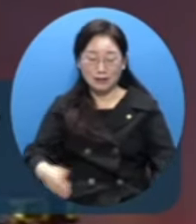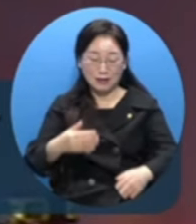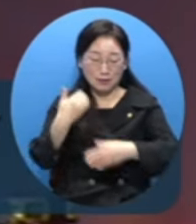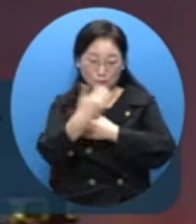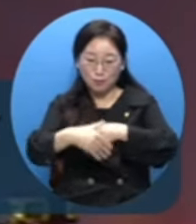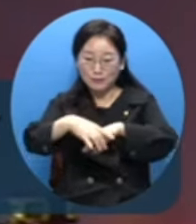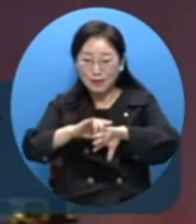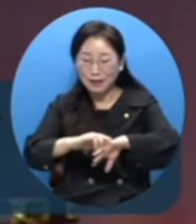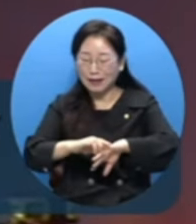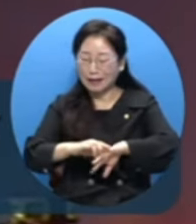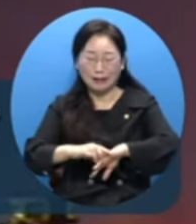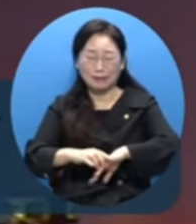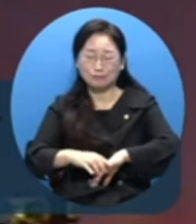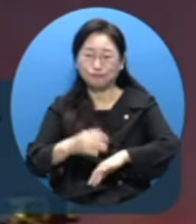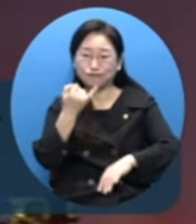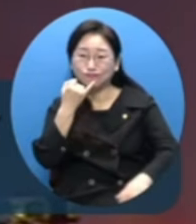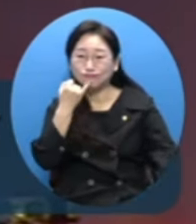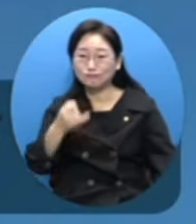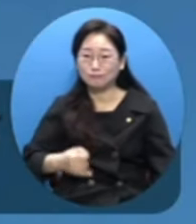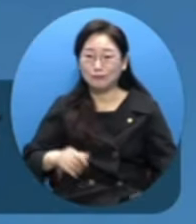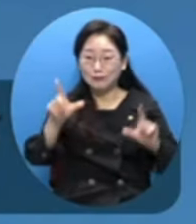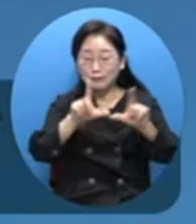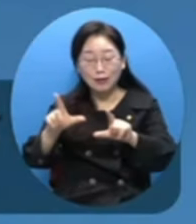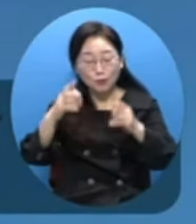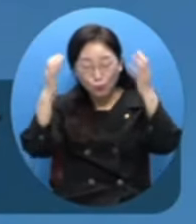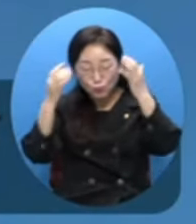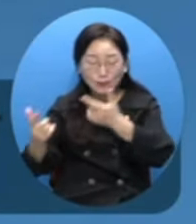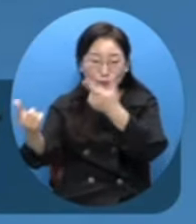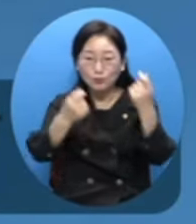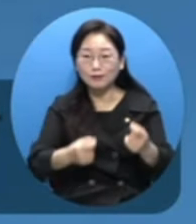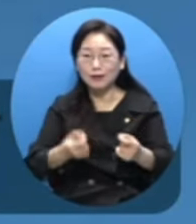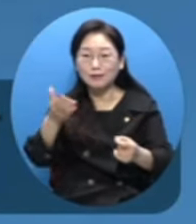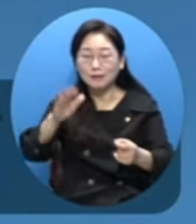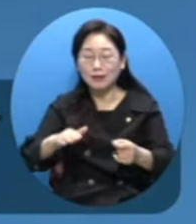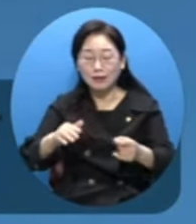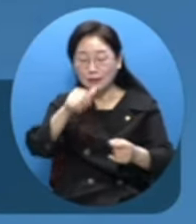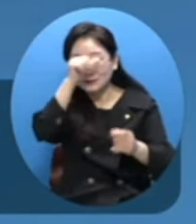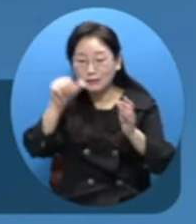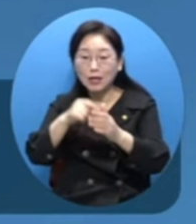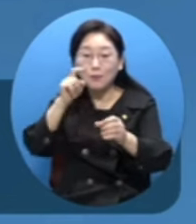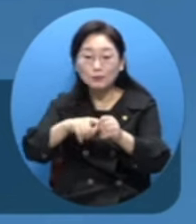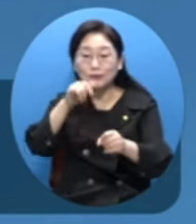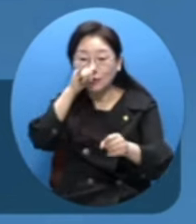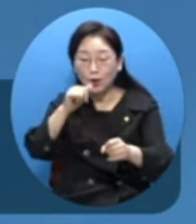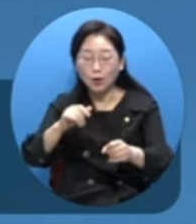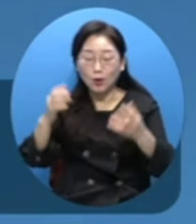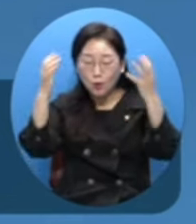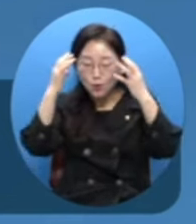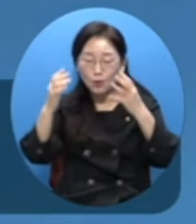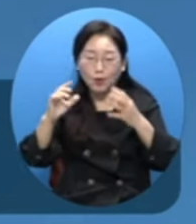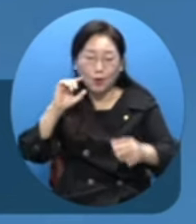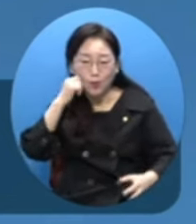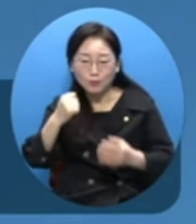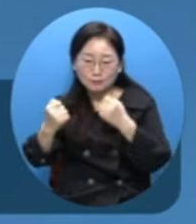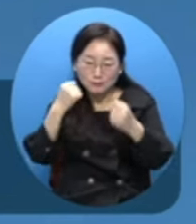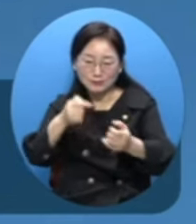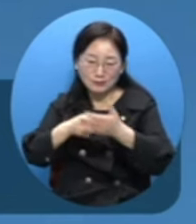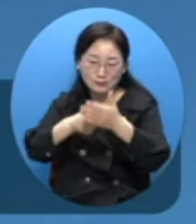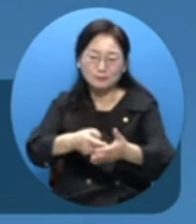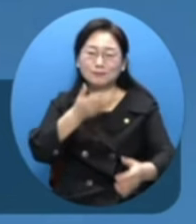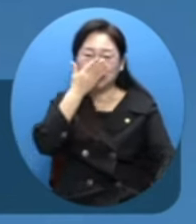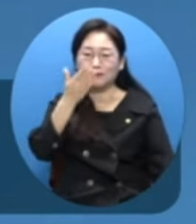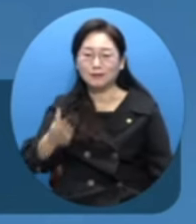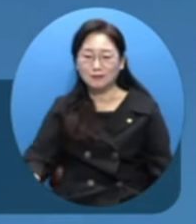아무것도 아닙니다. 살다 보면 누구나 고통을 겪습니다. 그러나 인생의 목적이 있다면 어떠한 고난도 역경도 능히 이겨낼 수